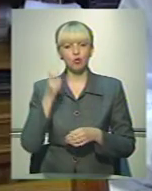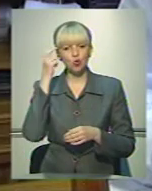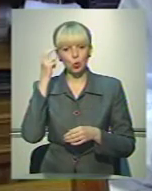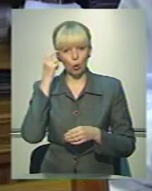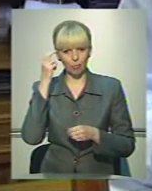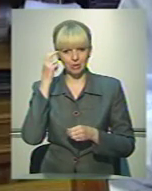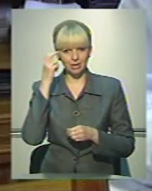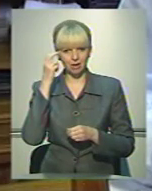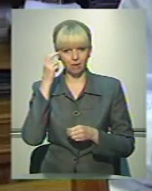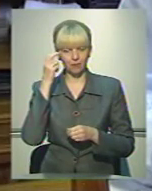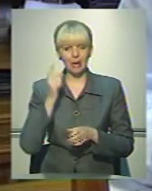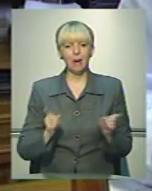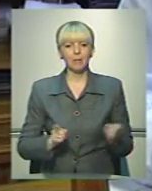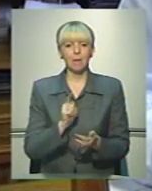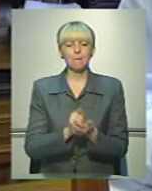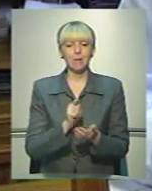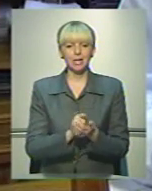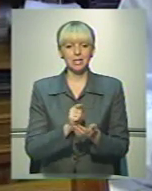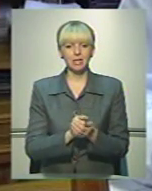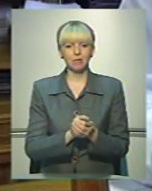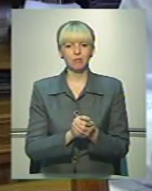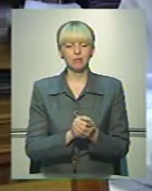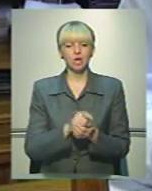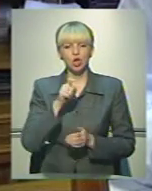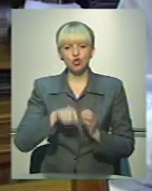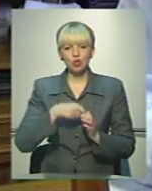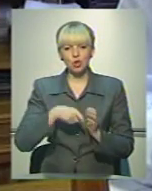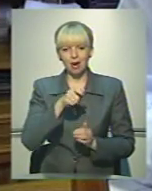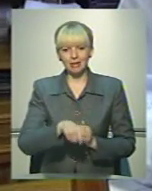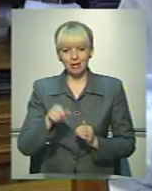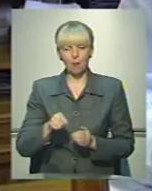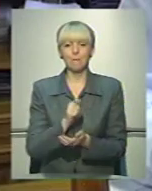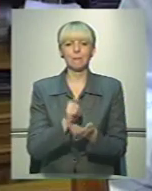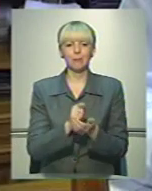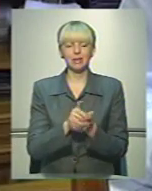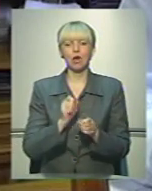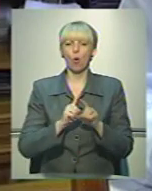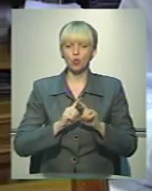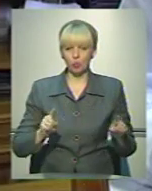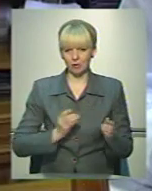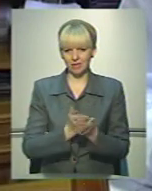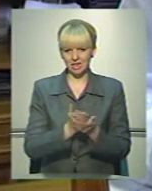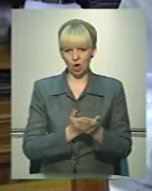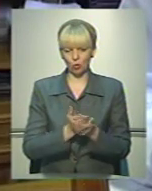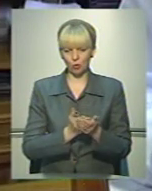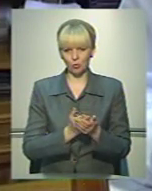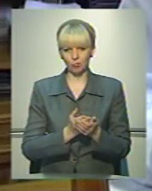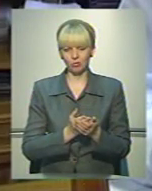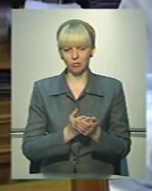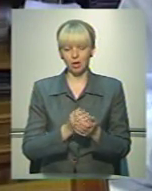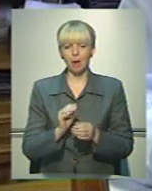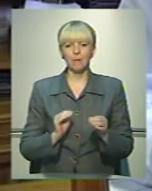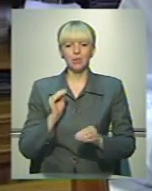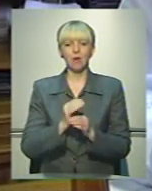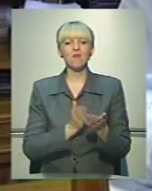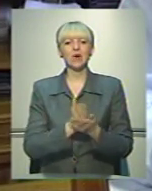інвалідам-чорнобильцям, мінімальна пенсія шахтарям, пенсія за особливі заслуги підпадає.